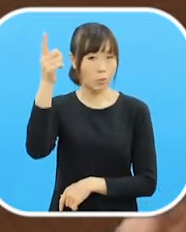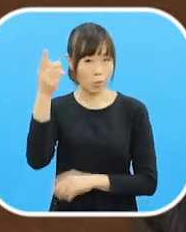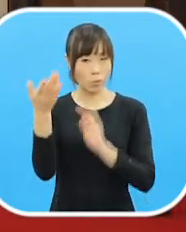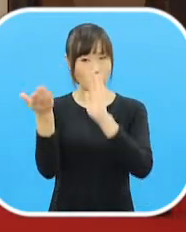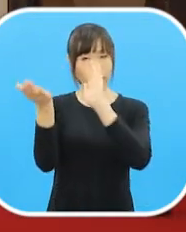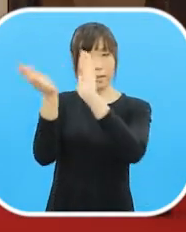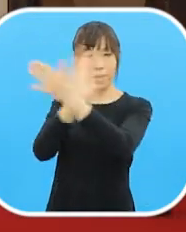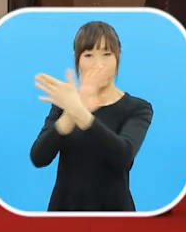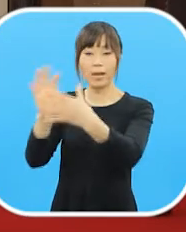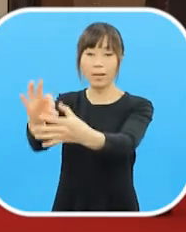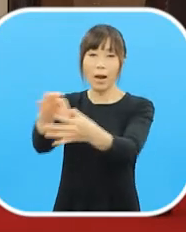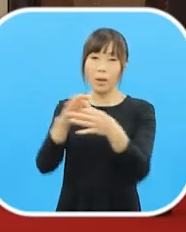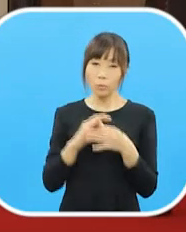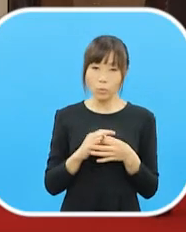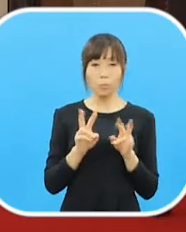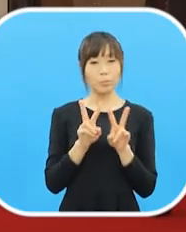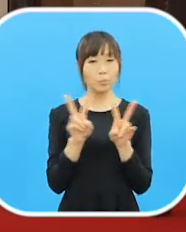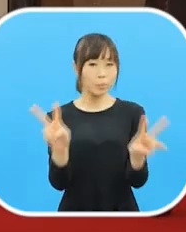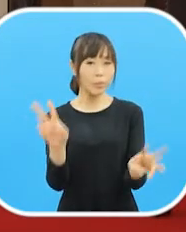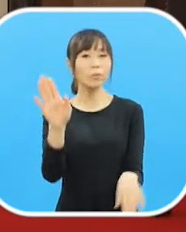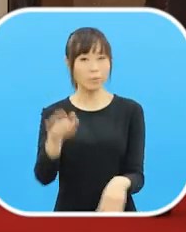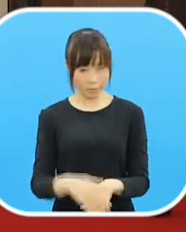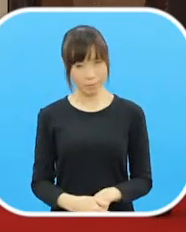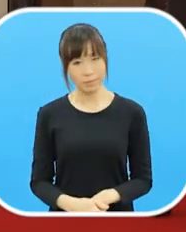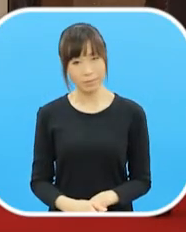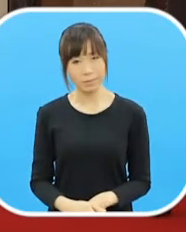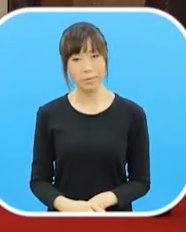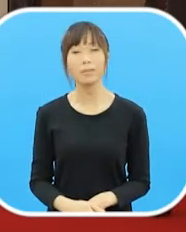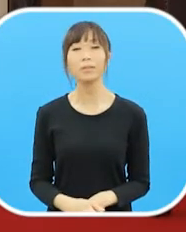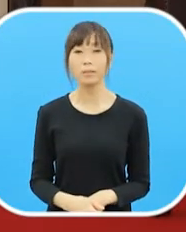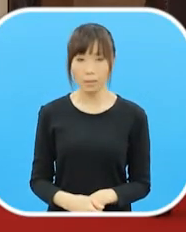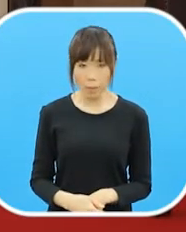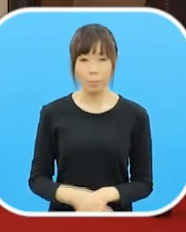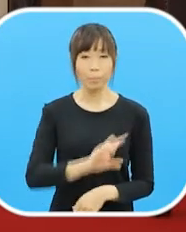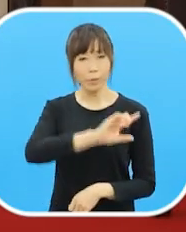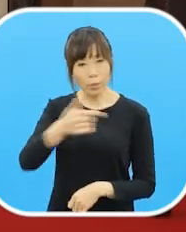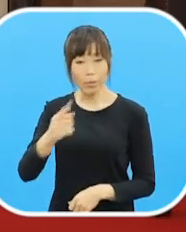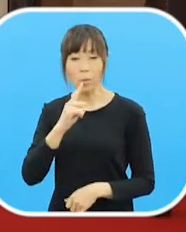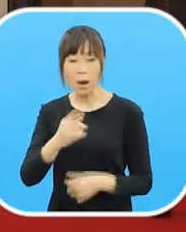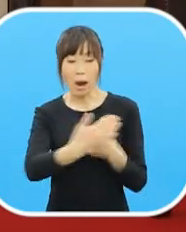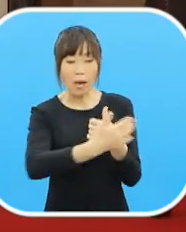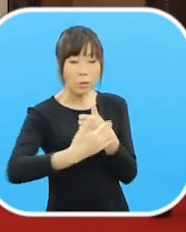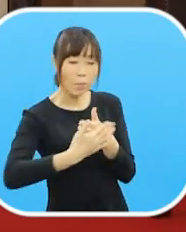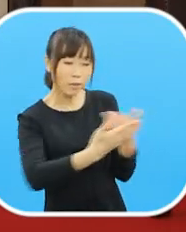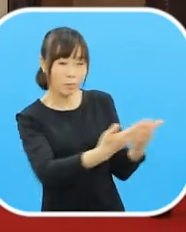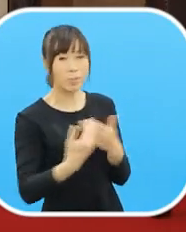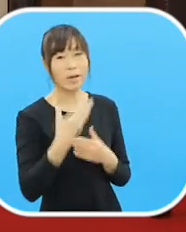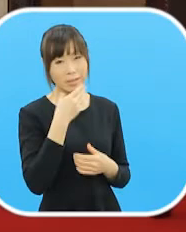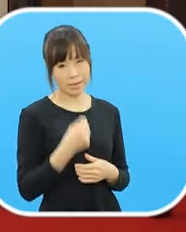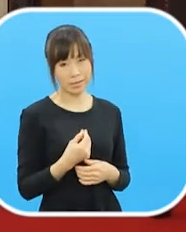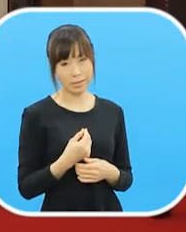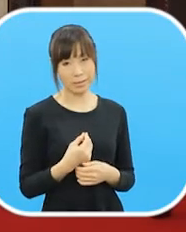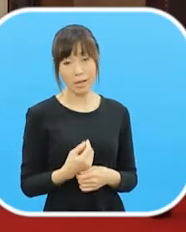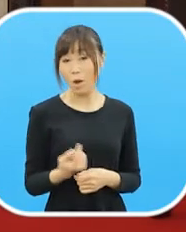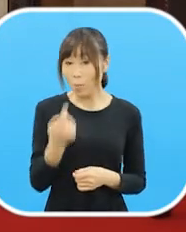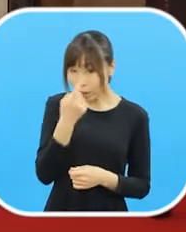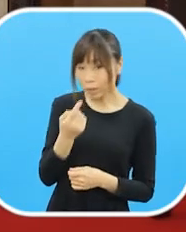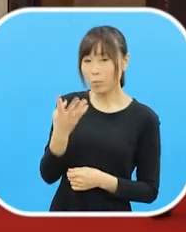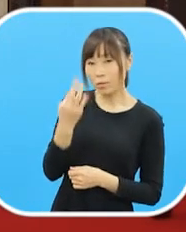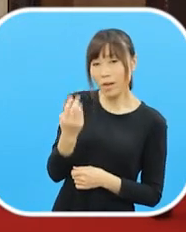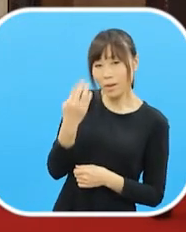ね、うんまあ、そういうことでいろんな面でまたアドバイス、 また私もしょっちゅう秋田に参りますので、